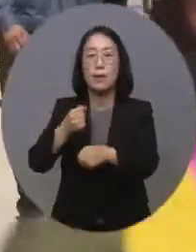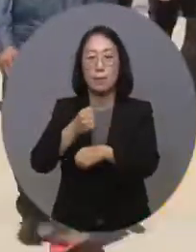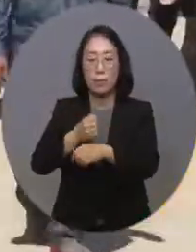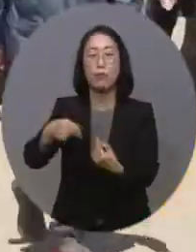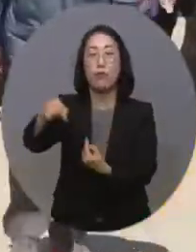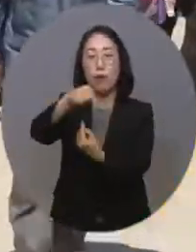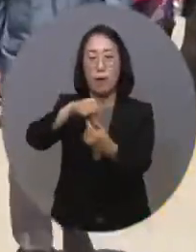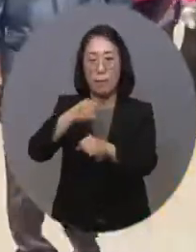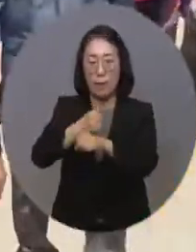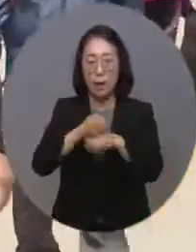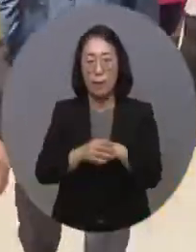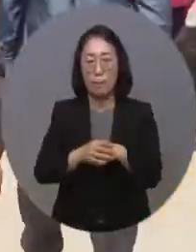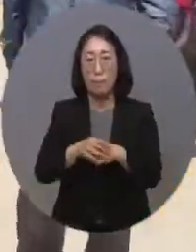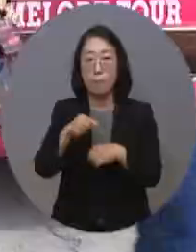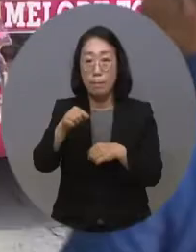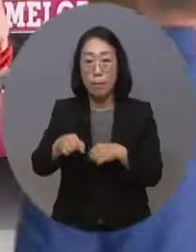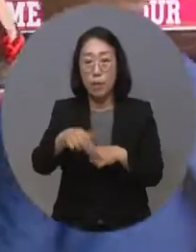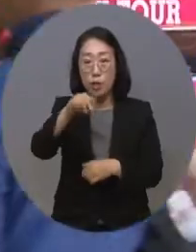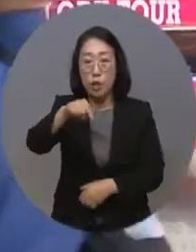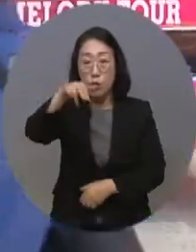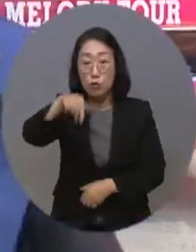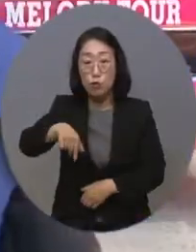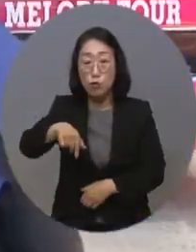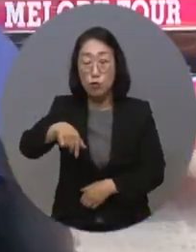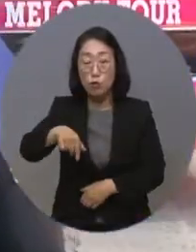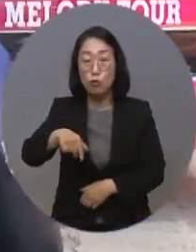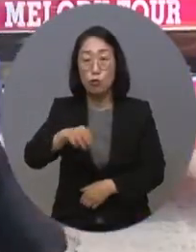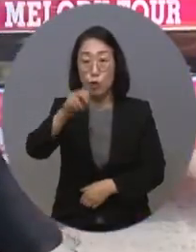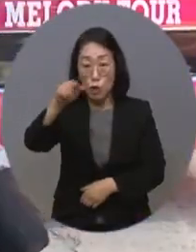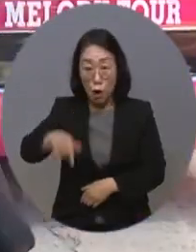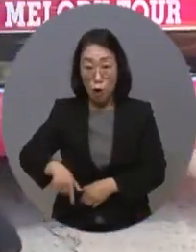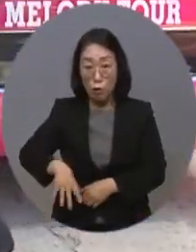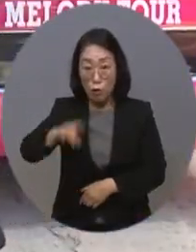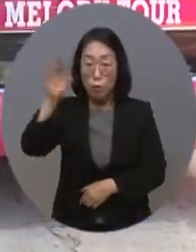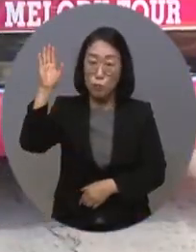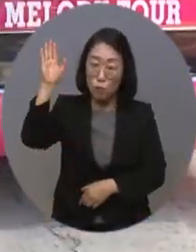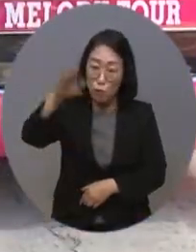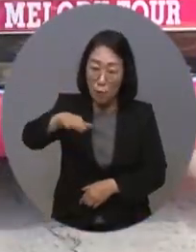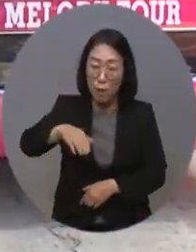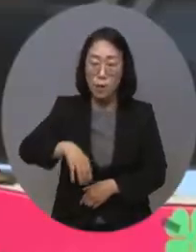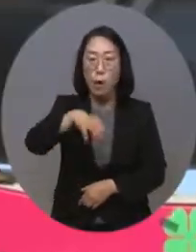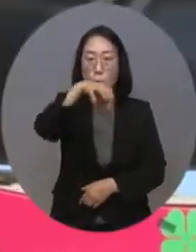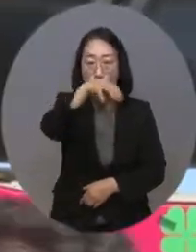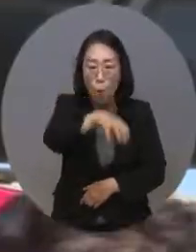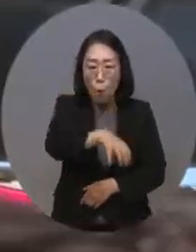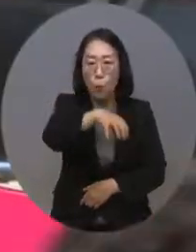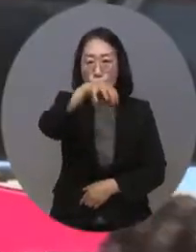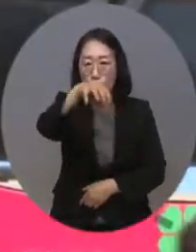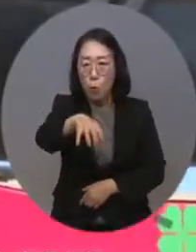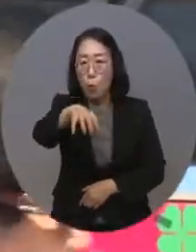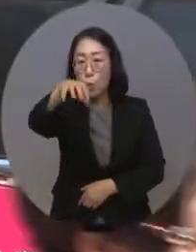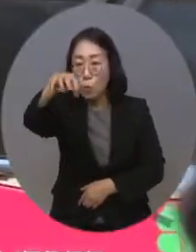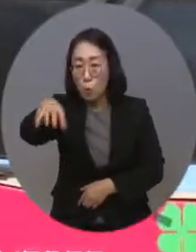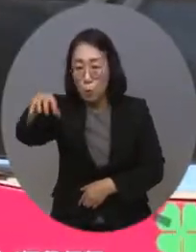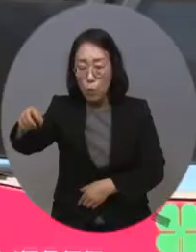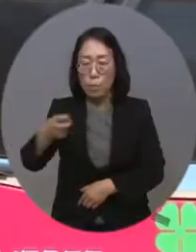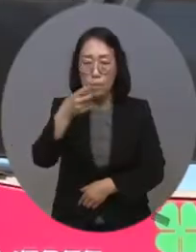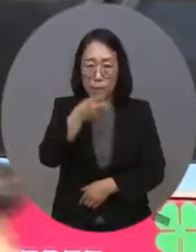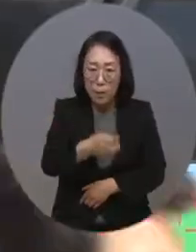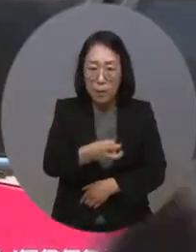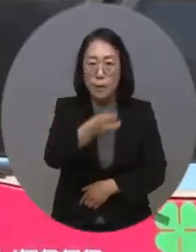시티투어 버스는 전주역에서 출발해 한옥마을을 거쳐 임실군의 주요 관광지인 옥정호,